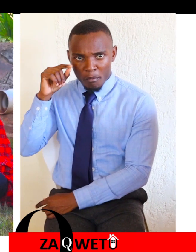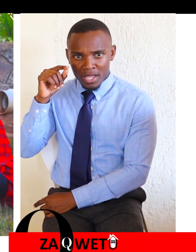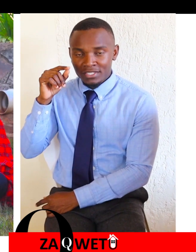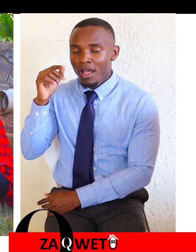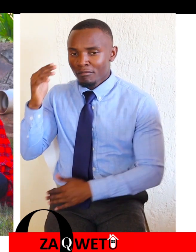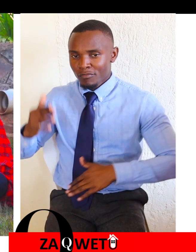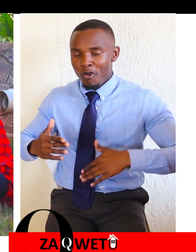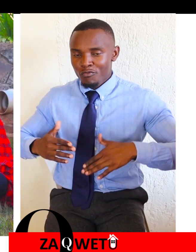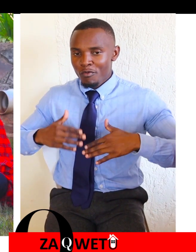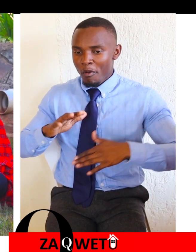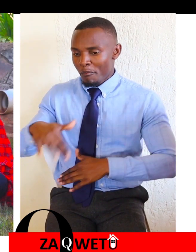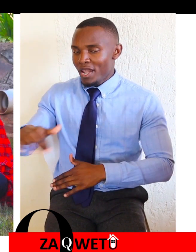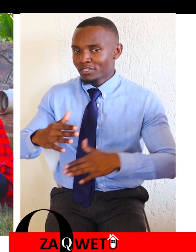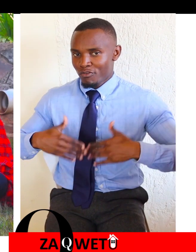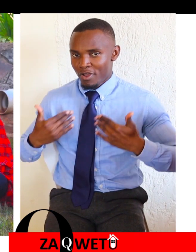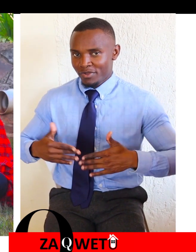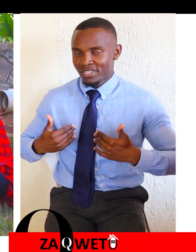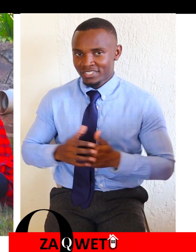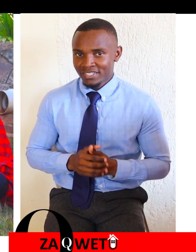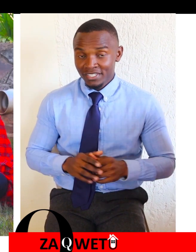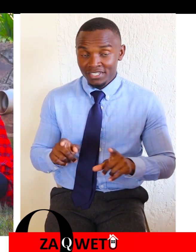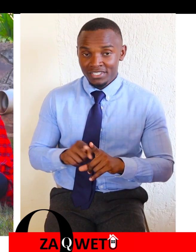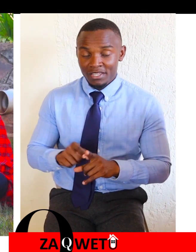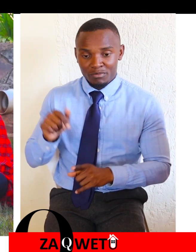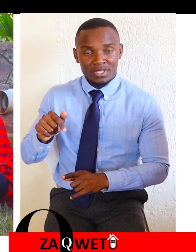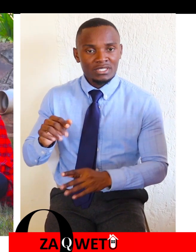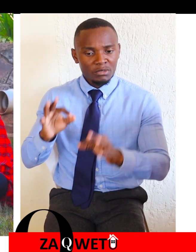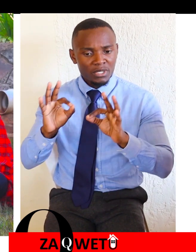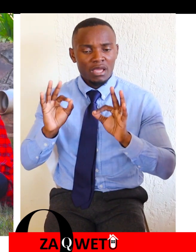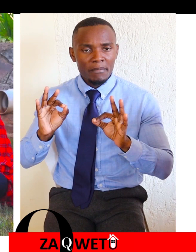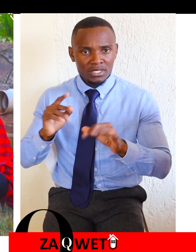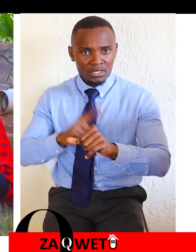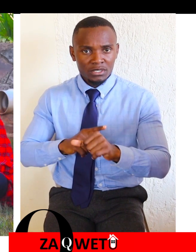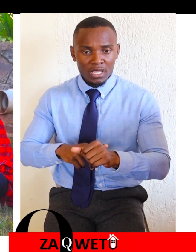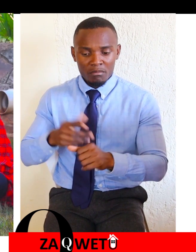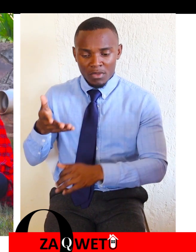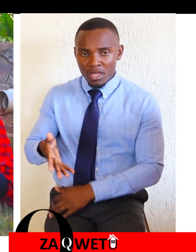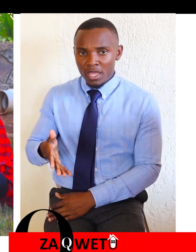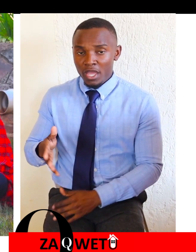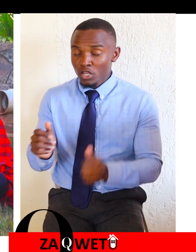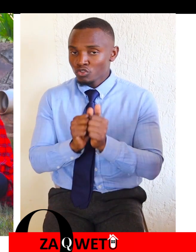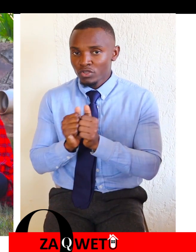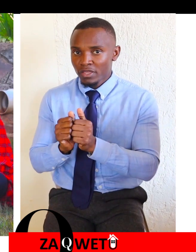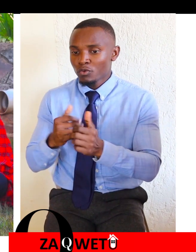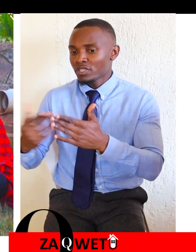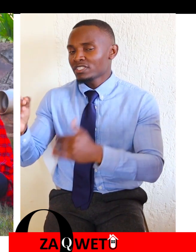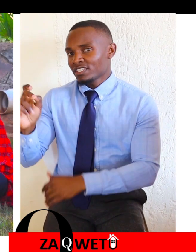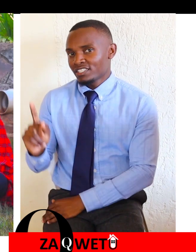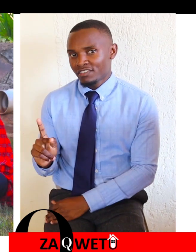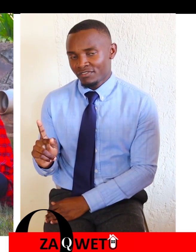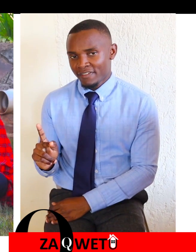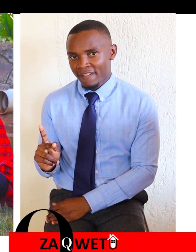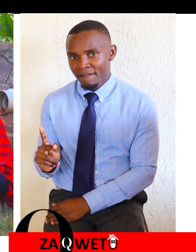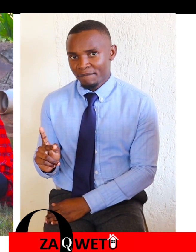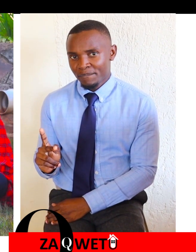Nimetoka Mombasa. Mombasa raha kwa Swahili. Mombasa raha. Yeah, and it has been amazing hapa. Tukijiunga